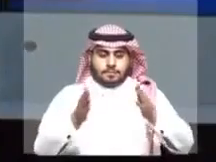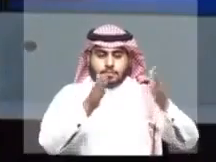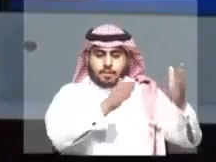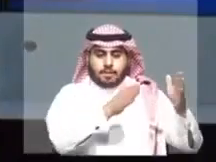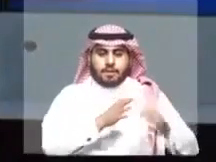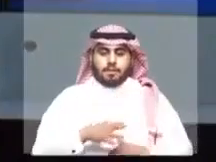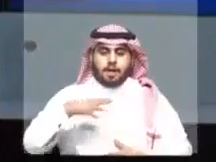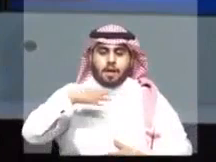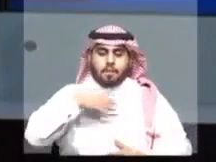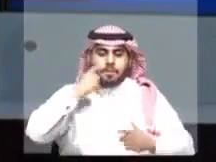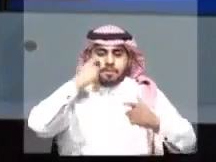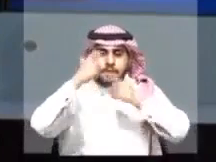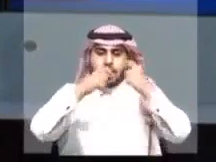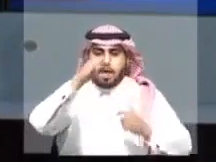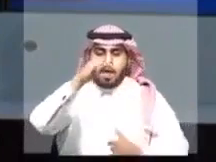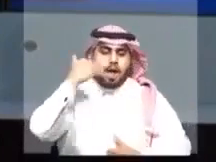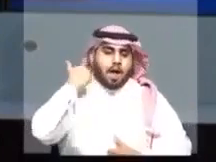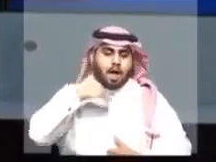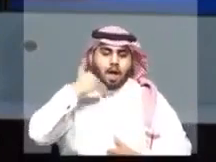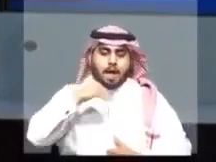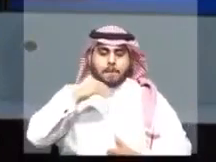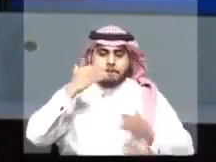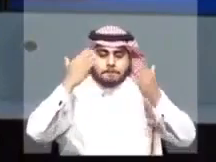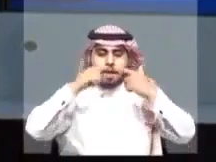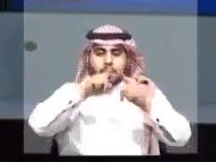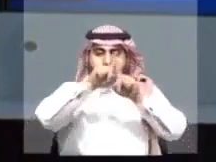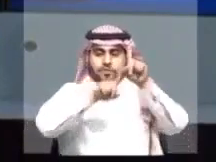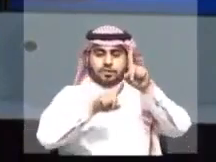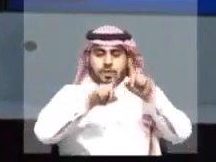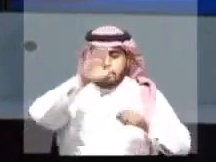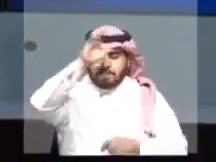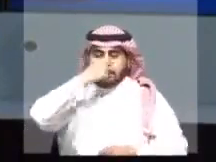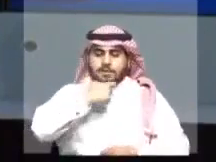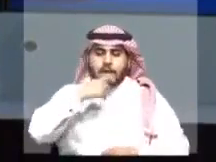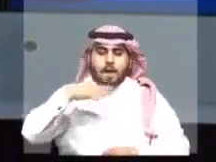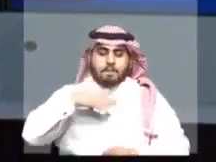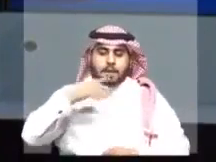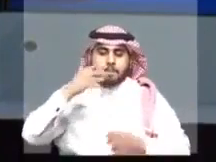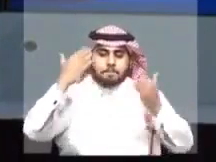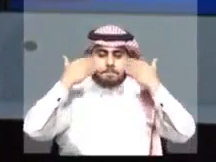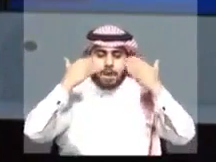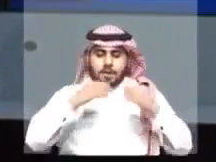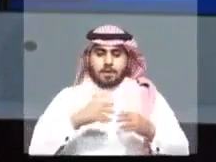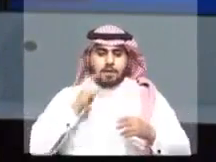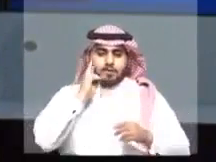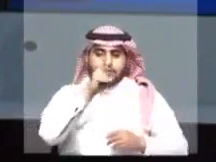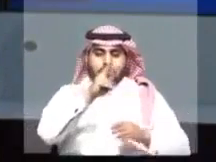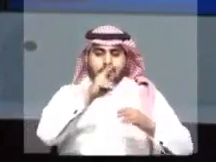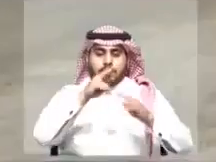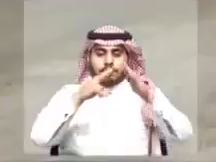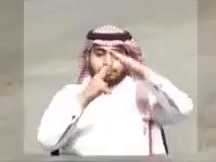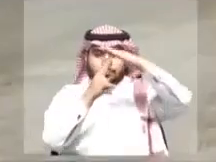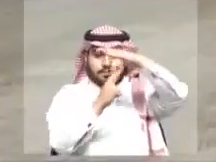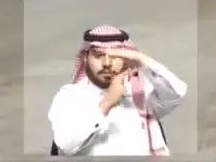تفقد صاحب السمو الملكي الأمير خالد الفيصل مستشار خادم الحرمين الشريفين أمير منطقة مكة المكرمة مشروع نفق الأندلس